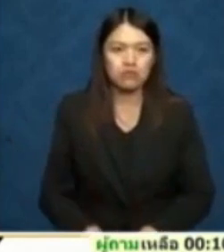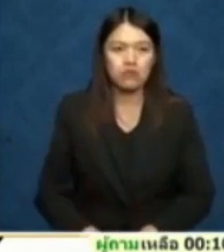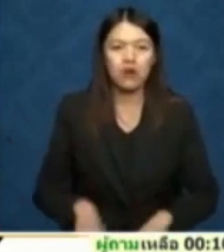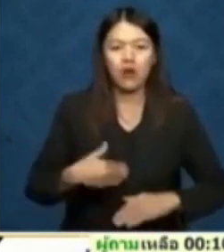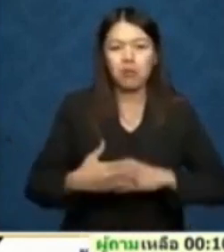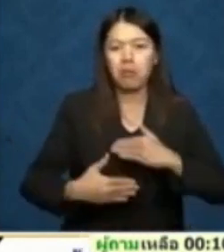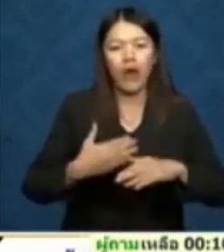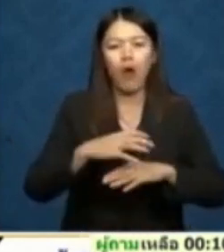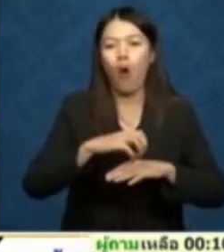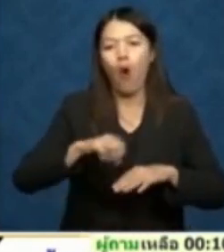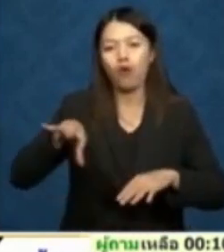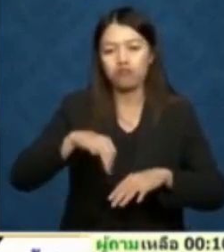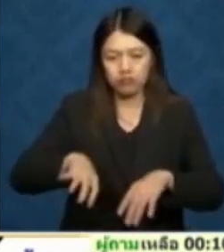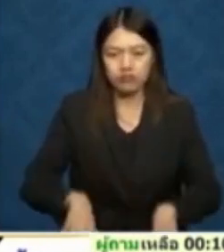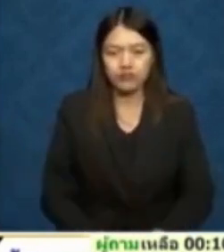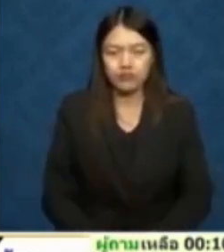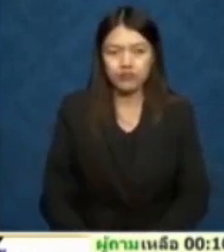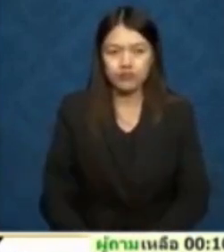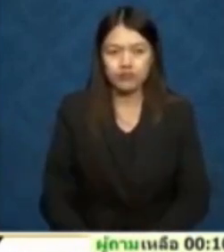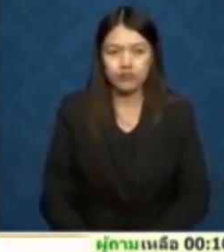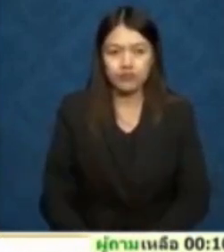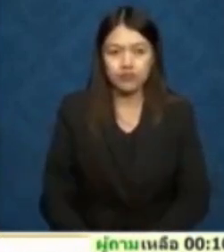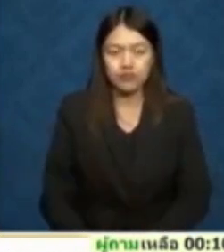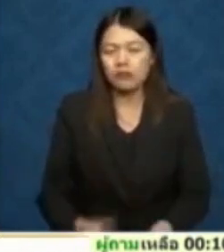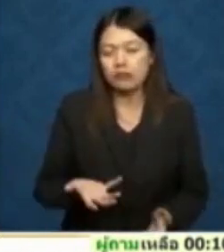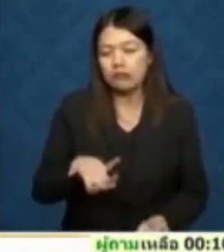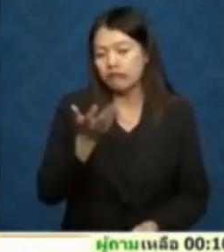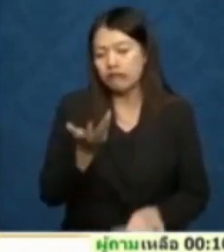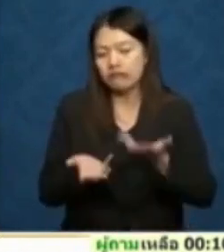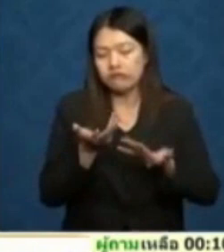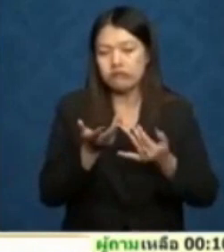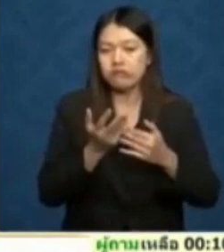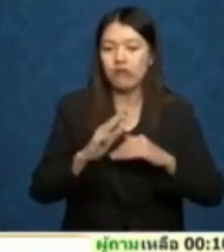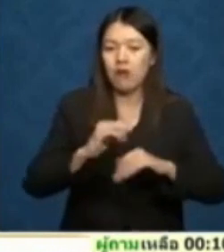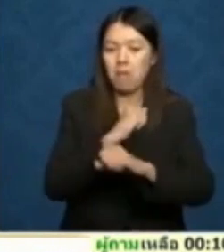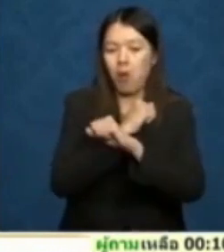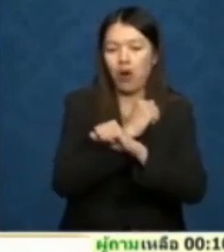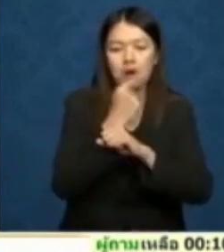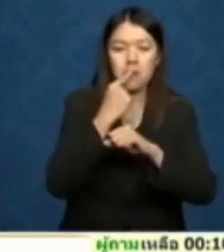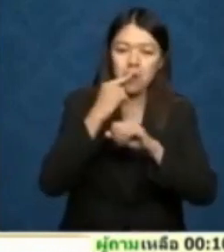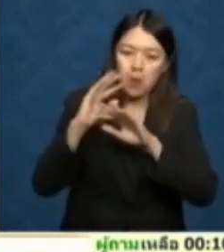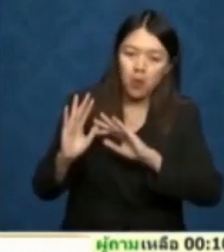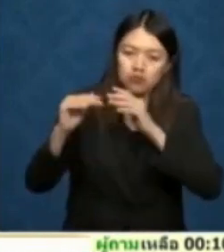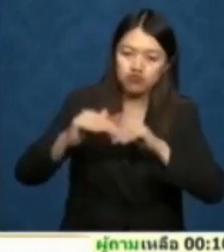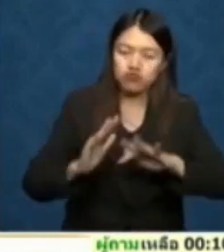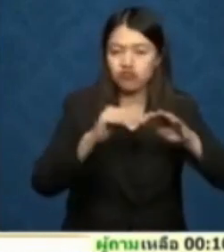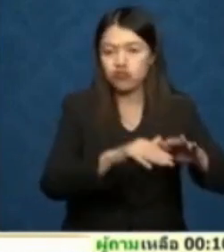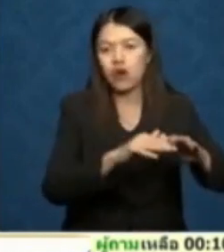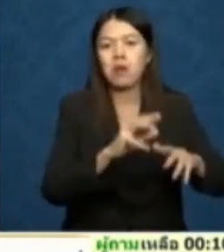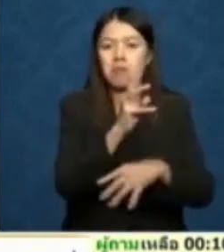ทั้งหมดรวมถึงรื้อถอนแนวกันคลื่นบันไดไม้และสะพ